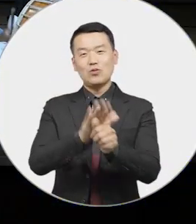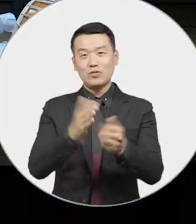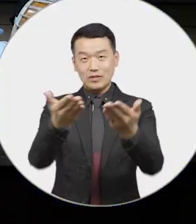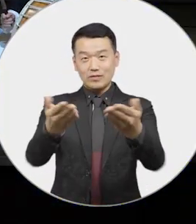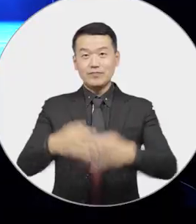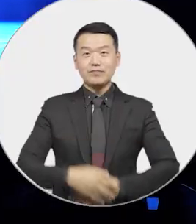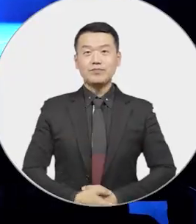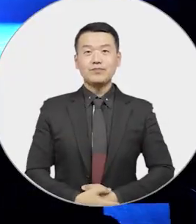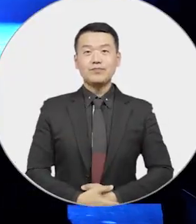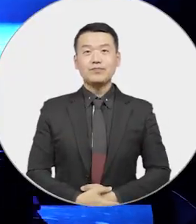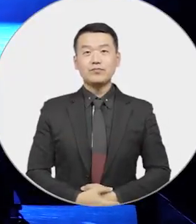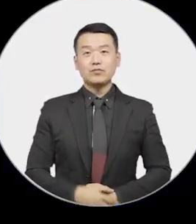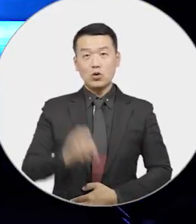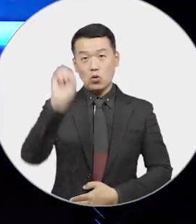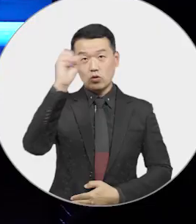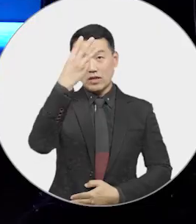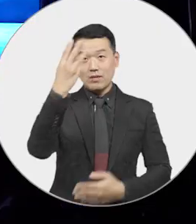돕습니다.